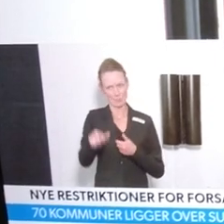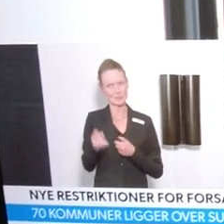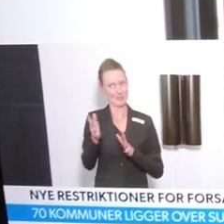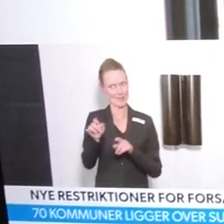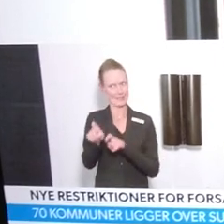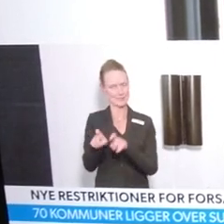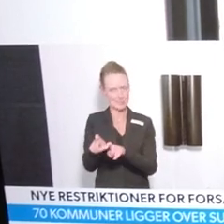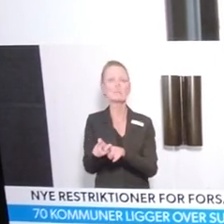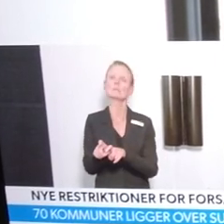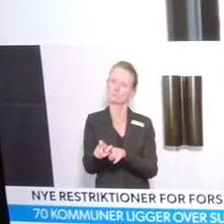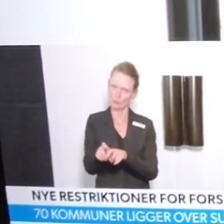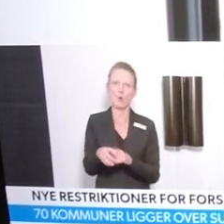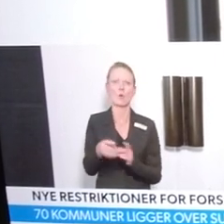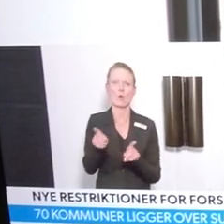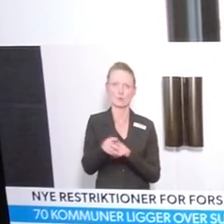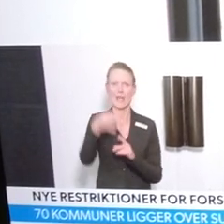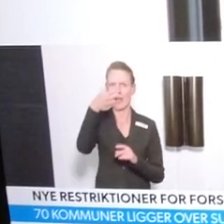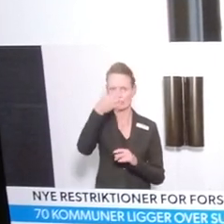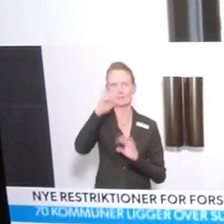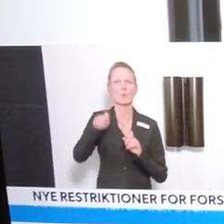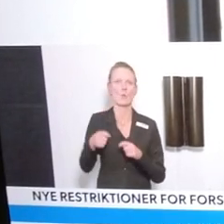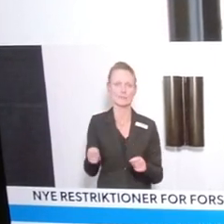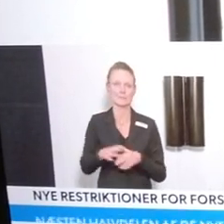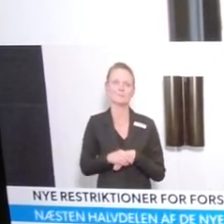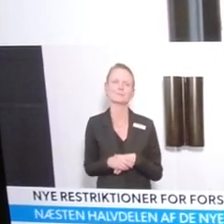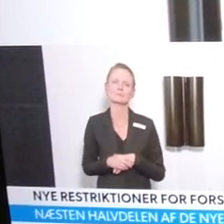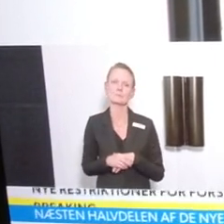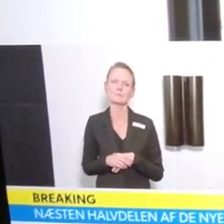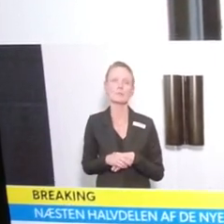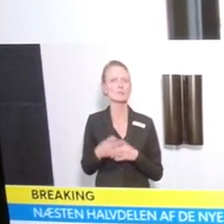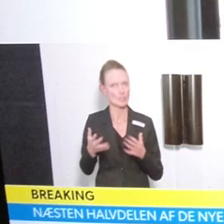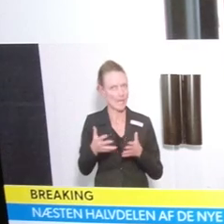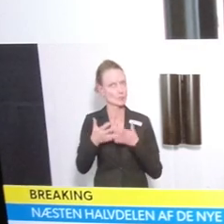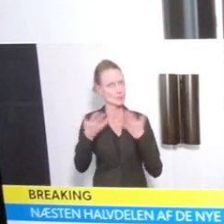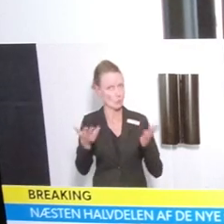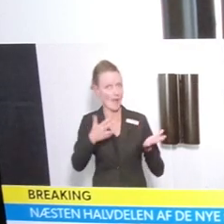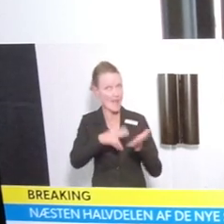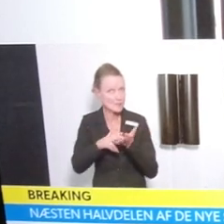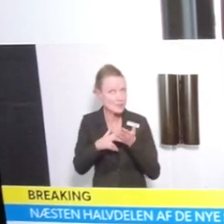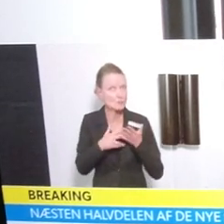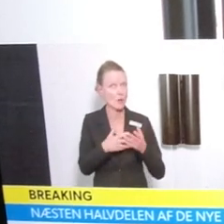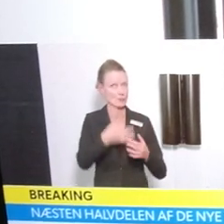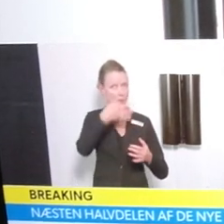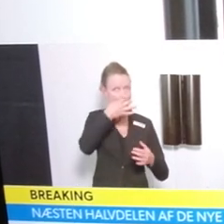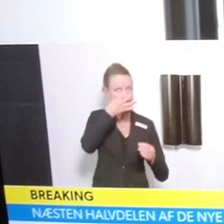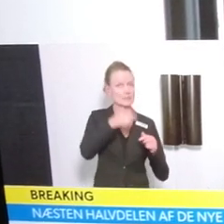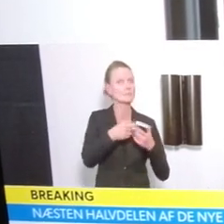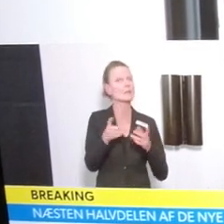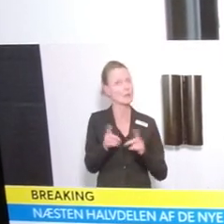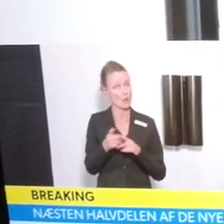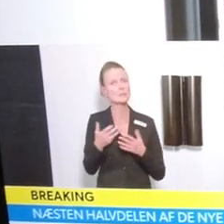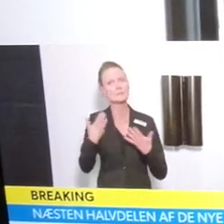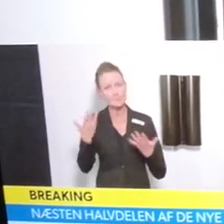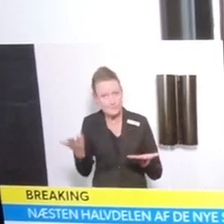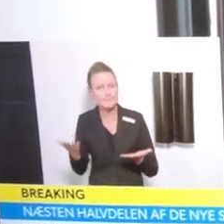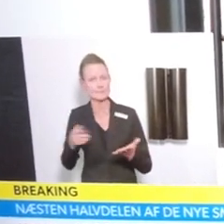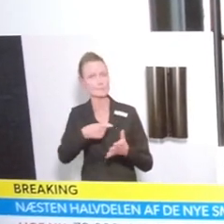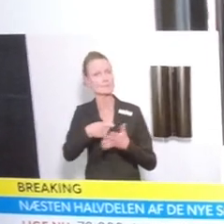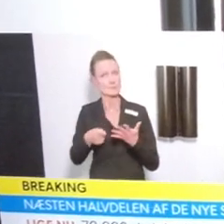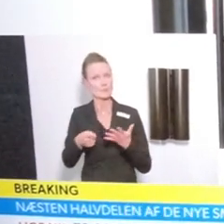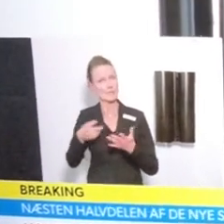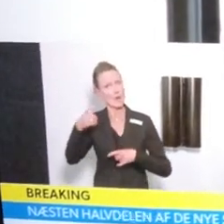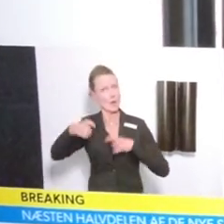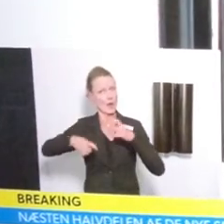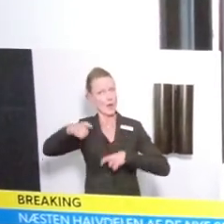som selvfølgelig er belastet af den store efterspørgsel på test og behov for test, prøver jo inden for det at prioritere. Men der arbejdes hårdt på